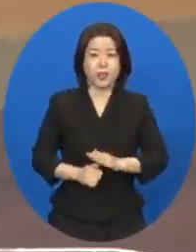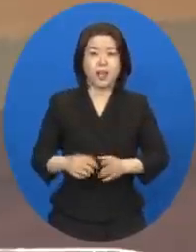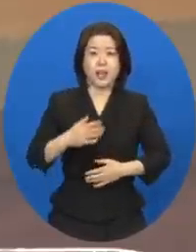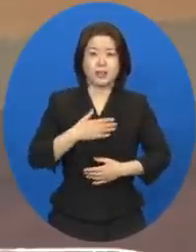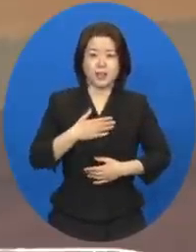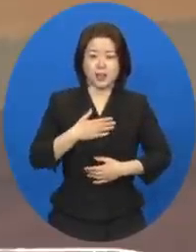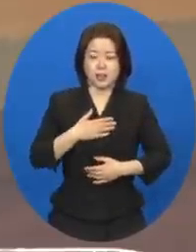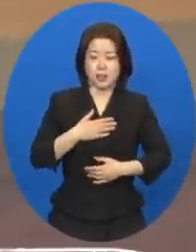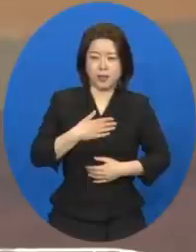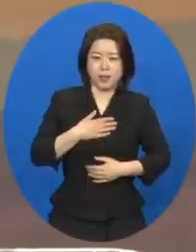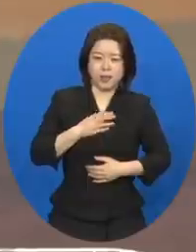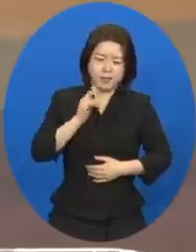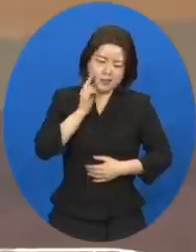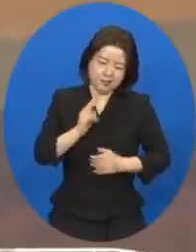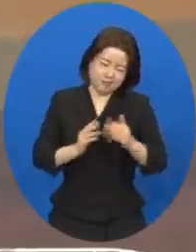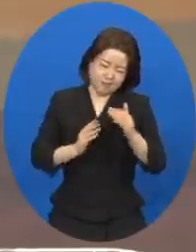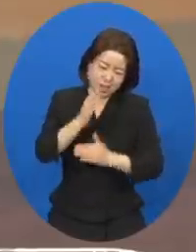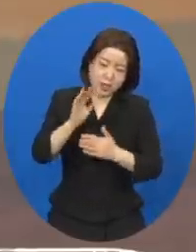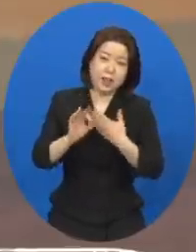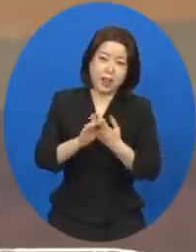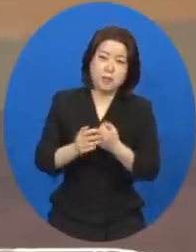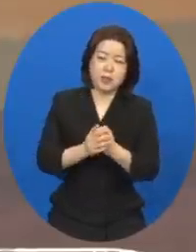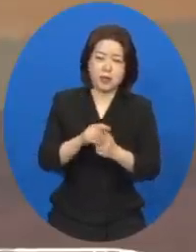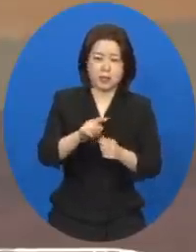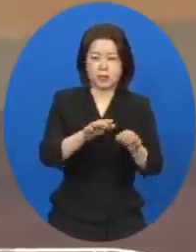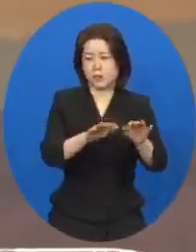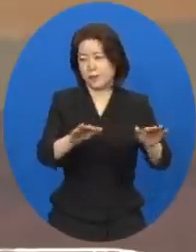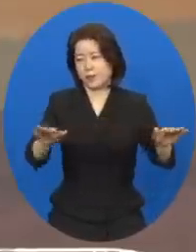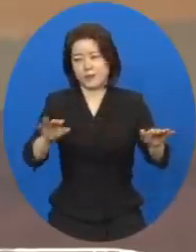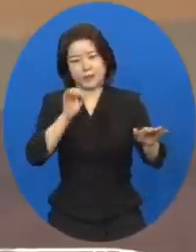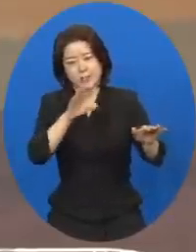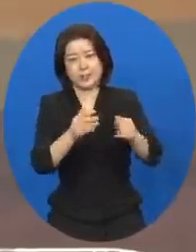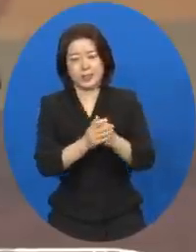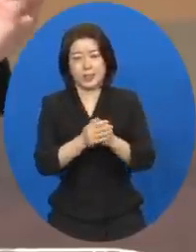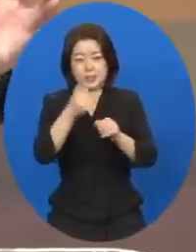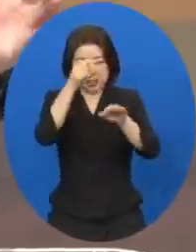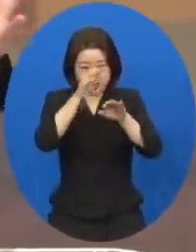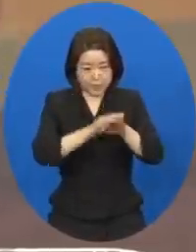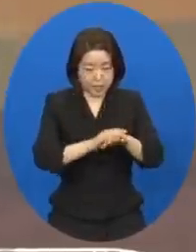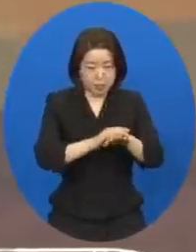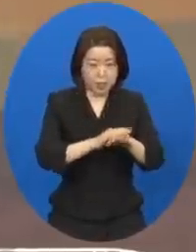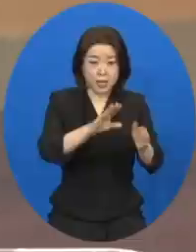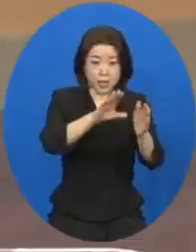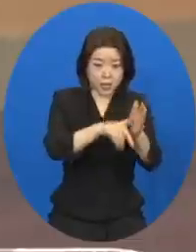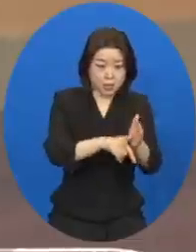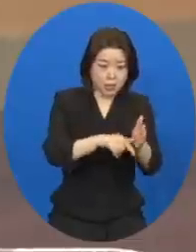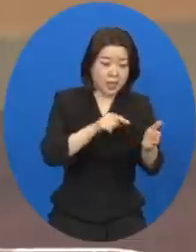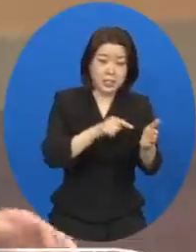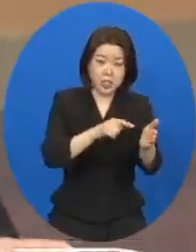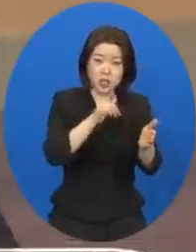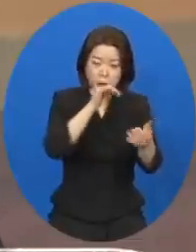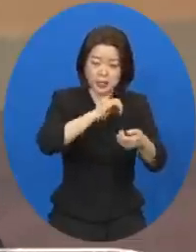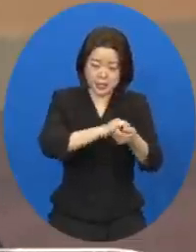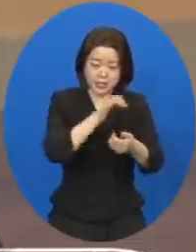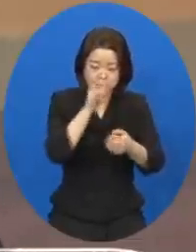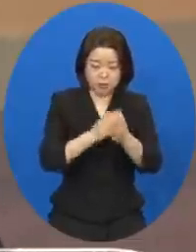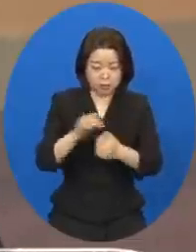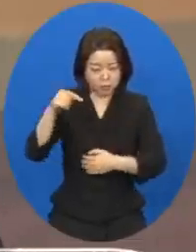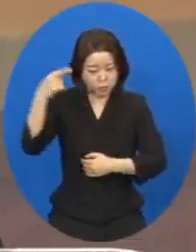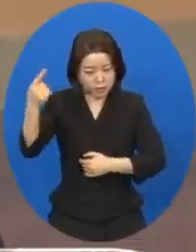막 나가면 이거 정말 수습이 안 돼. 예배도 끝날 때가 오면 끝나줘야 되니까 다음번 예배도